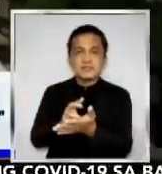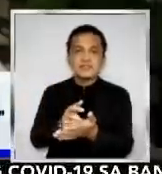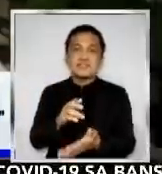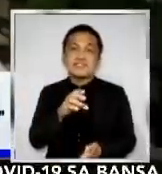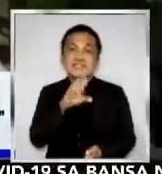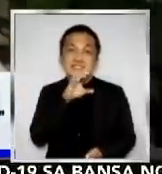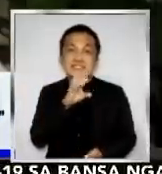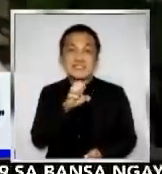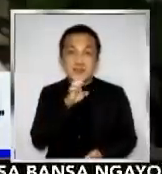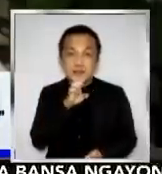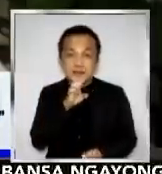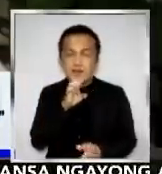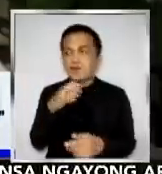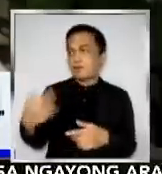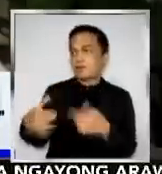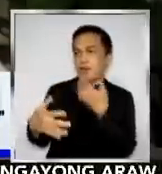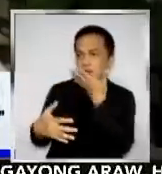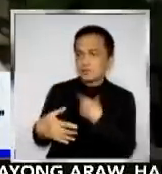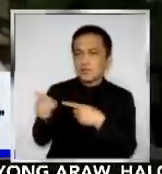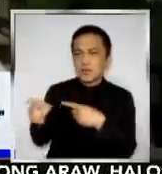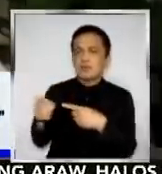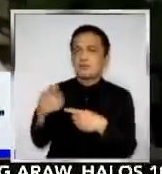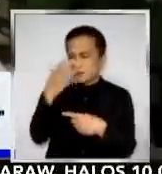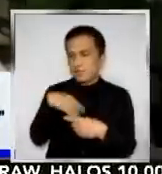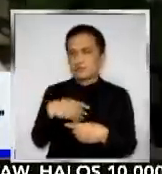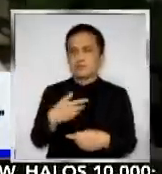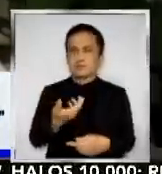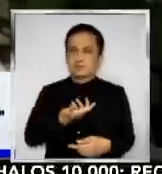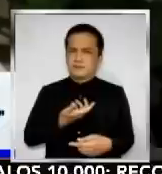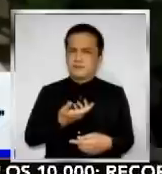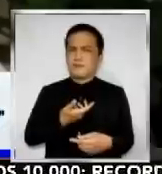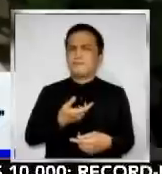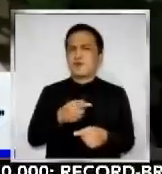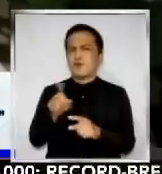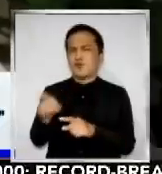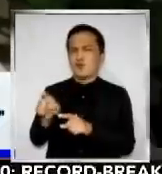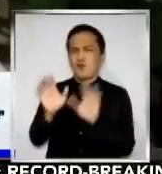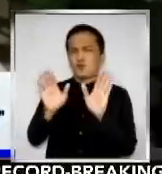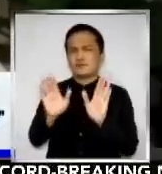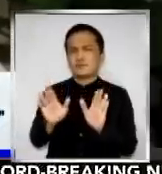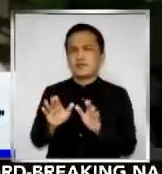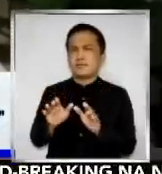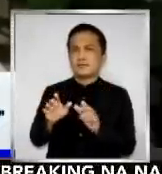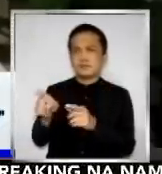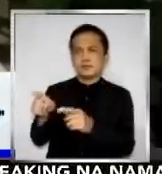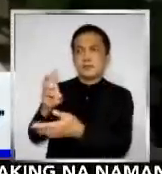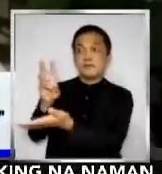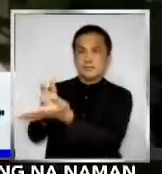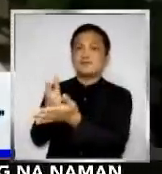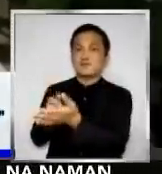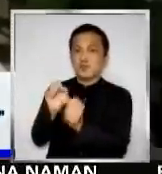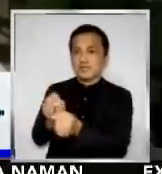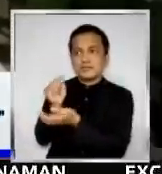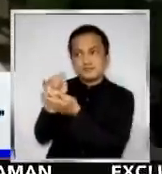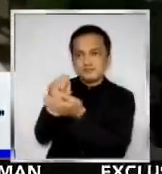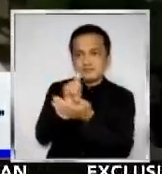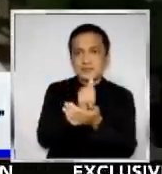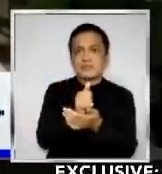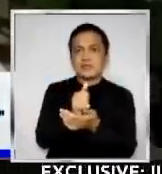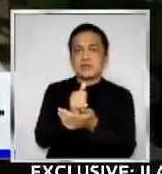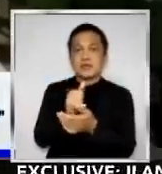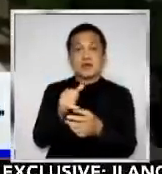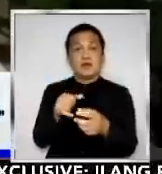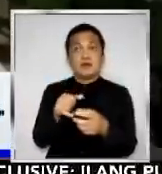beautiful. Definitely I feel that's going to be one of the scenes. Hopefully pati yung